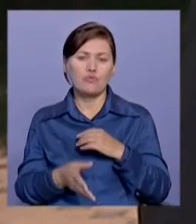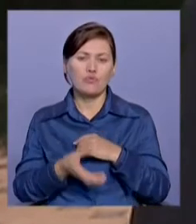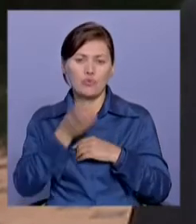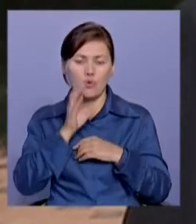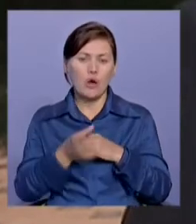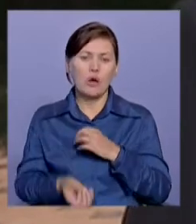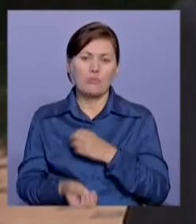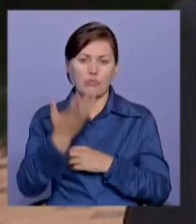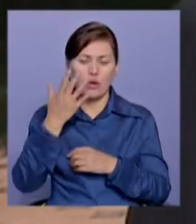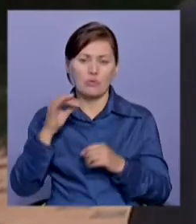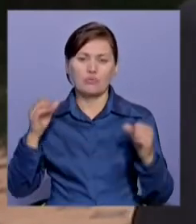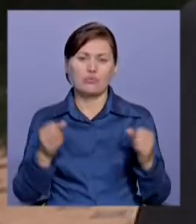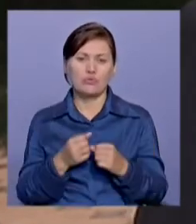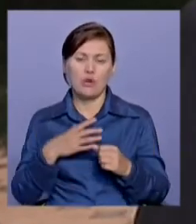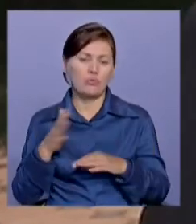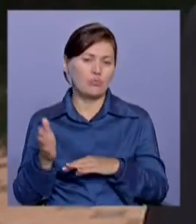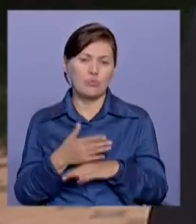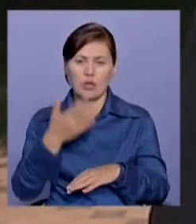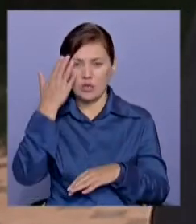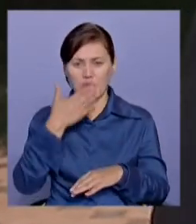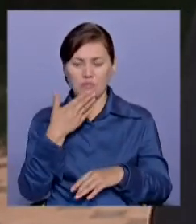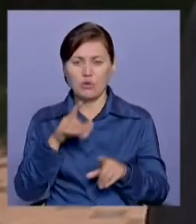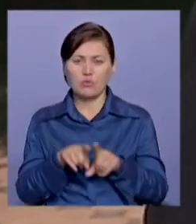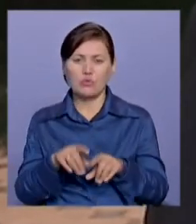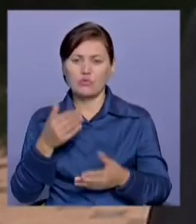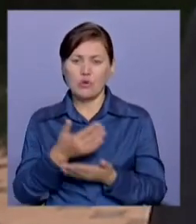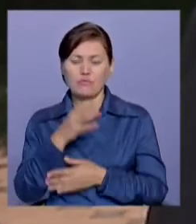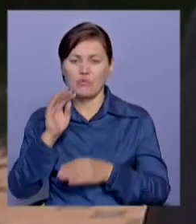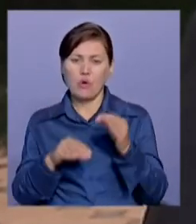орнатылды. Олар күн суығанда алынады, жаз мезгілі келген уақытта қайта орнатылады.